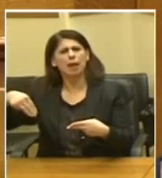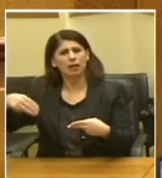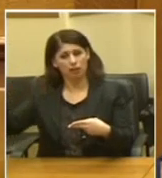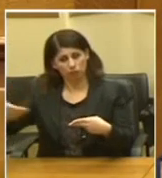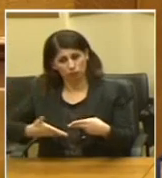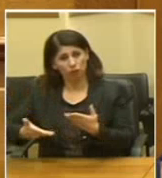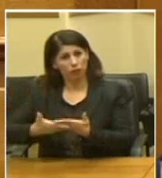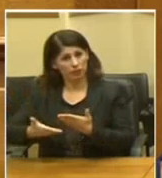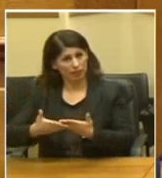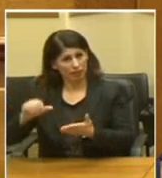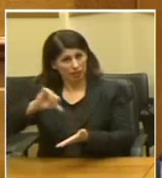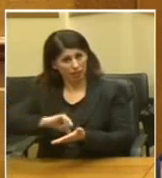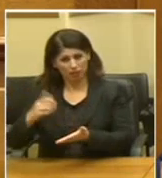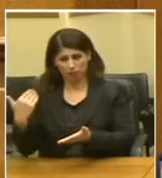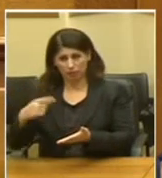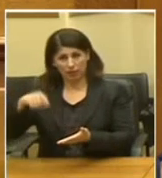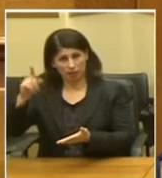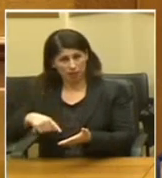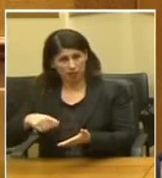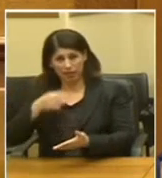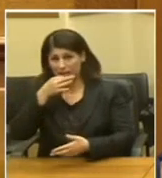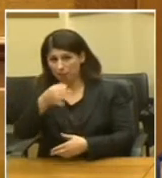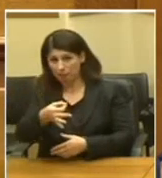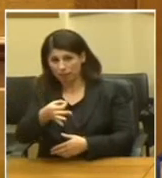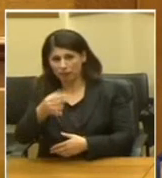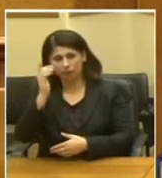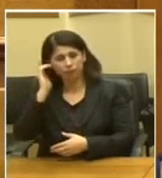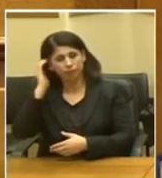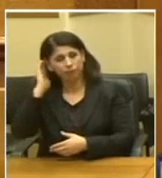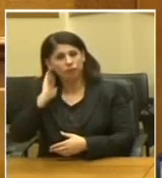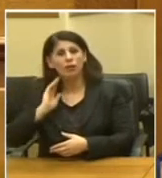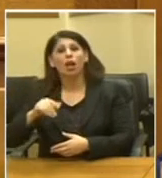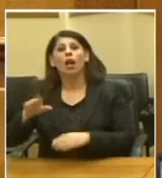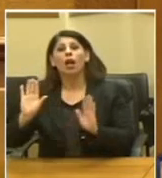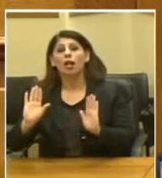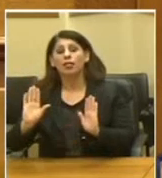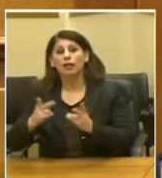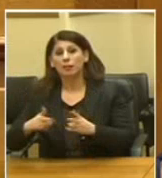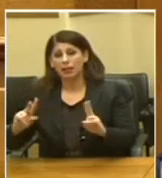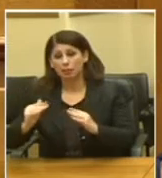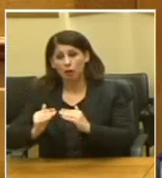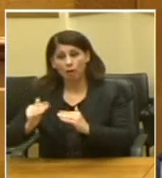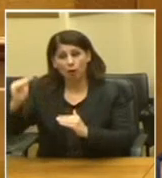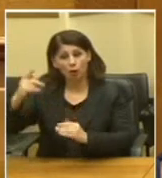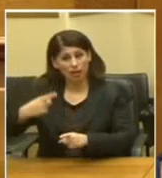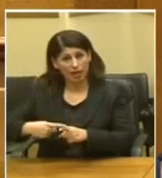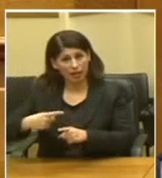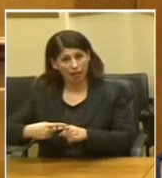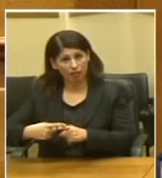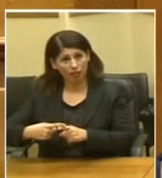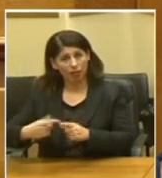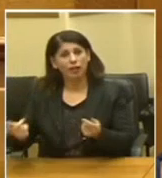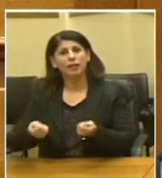λίγες μέρες, της είπατε ότι δεν θα επιτρέψετε η Βόρεια Ελλάδα να γίνει